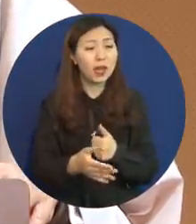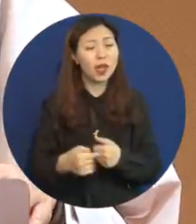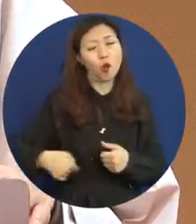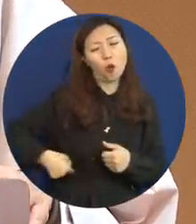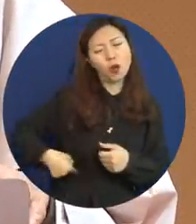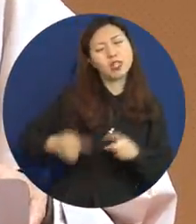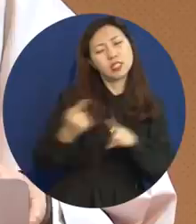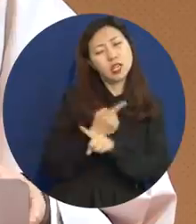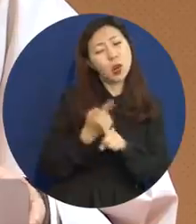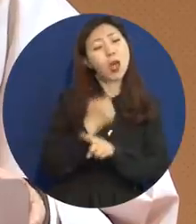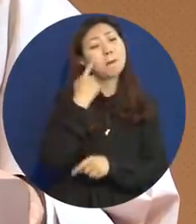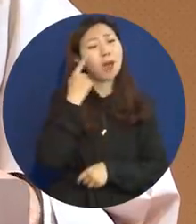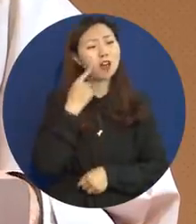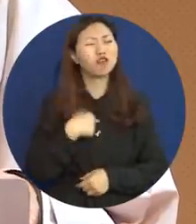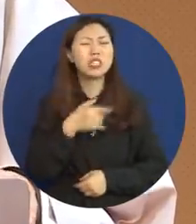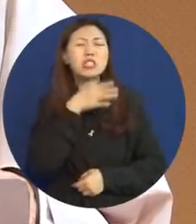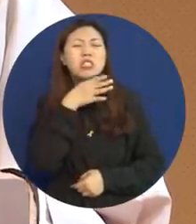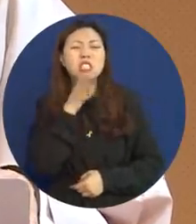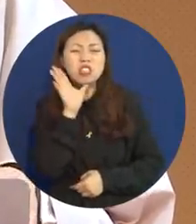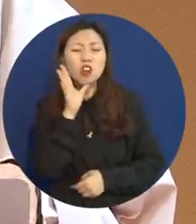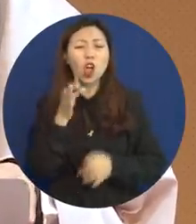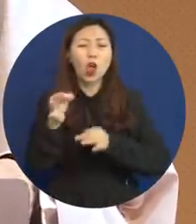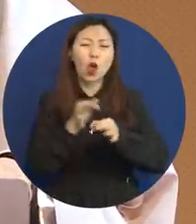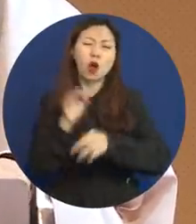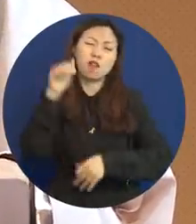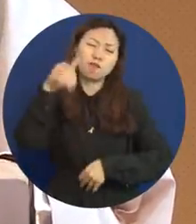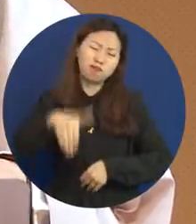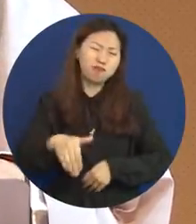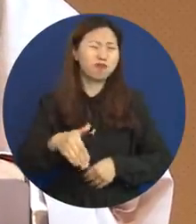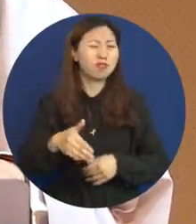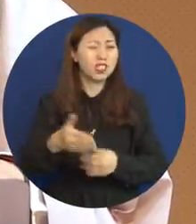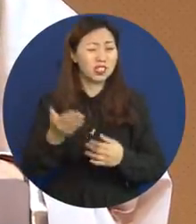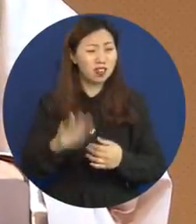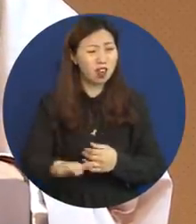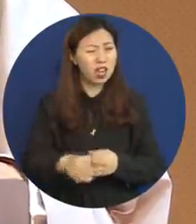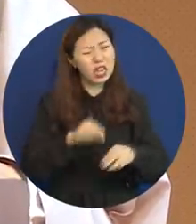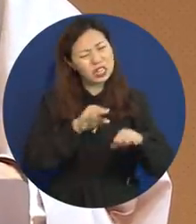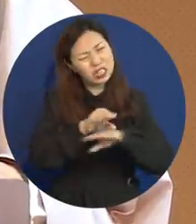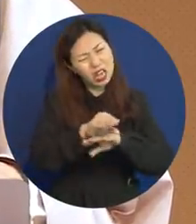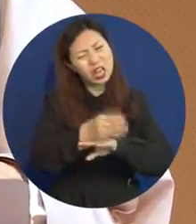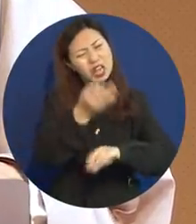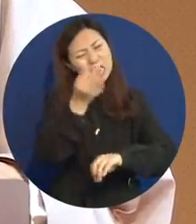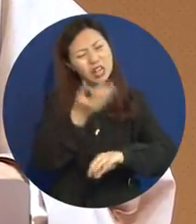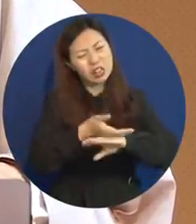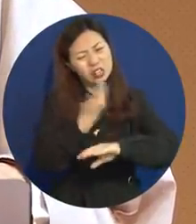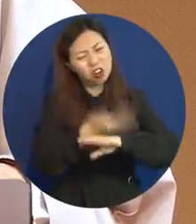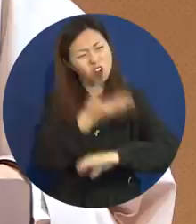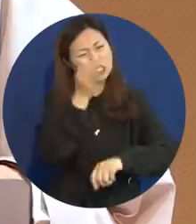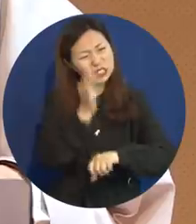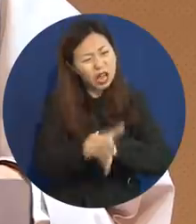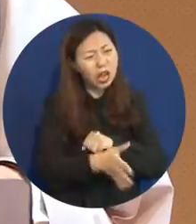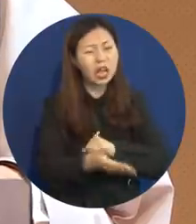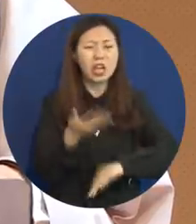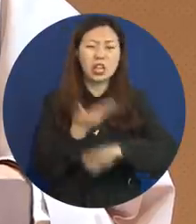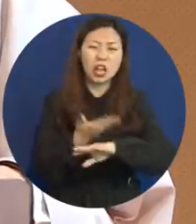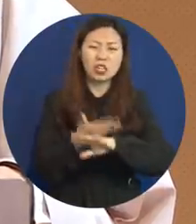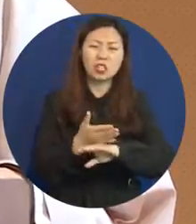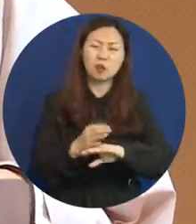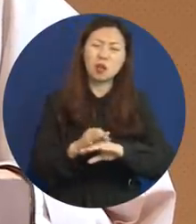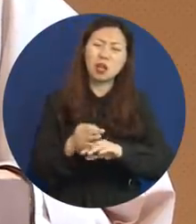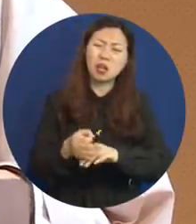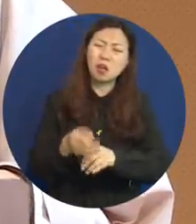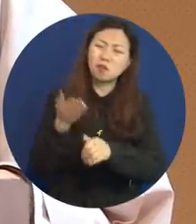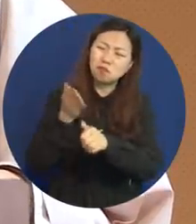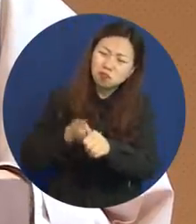치료하시고 그럽시다. 우리 늙어가지고 지금 경기도 안 좋은데 뭐 그렇게 차사가 남한테 아쉬운 소리